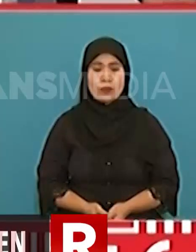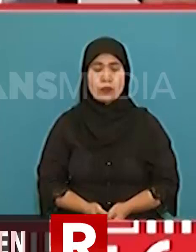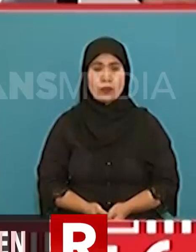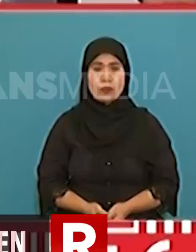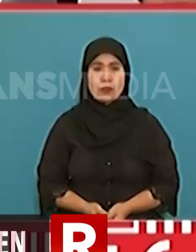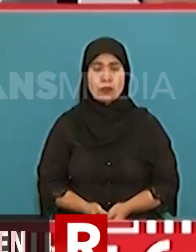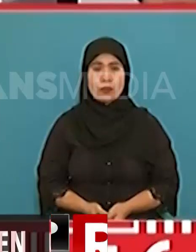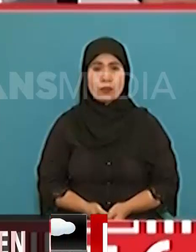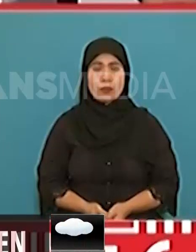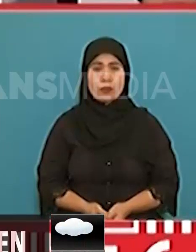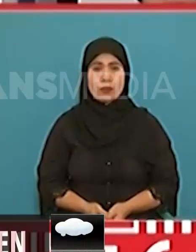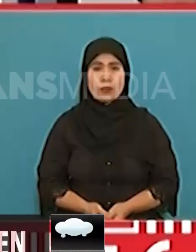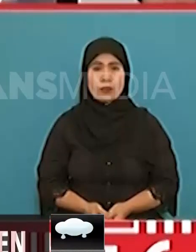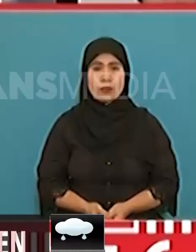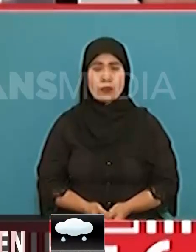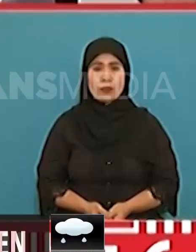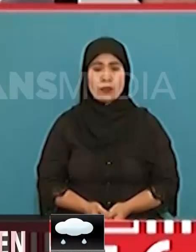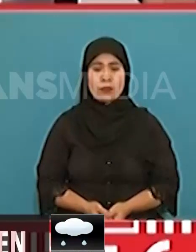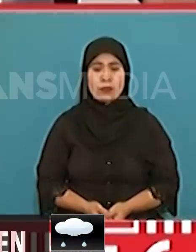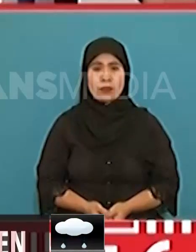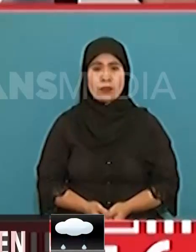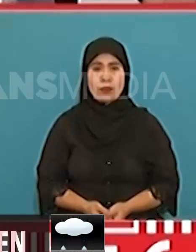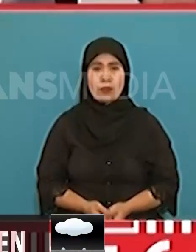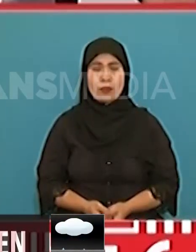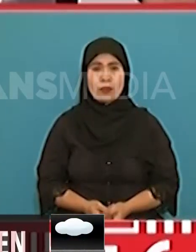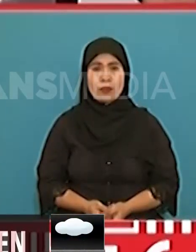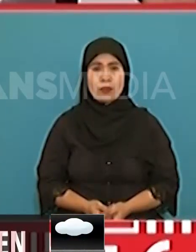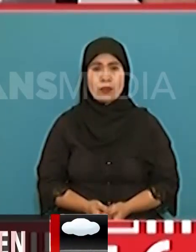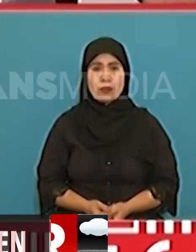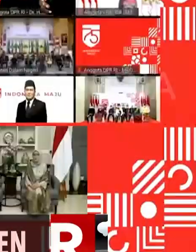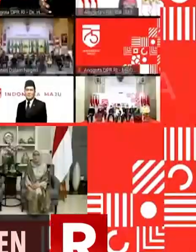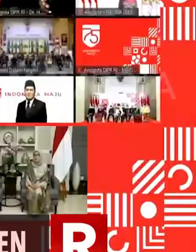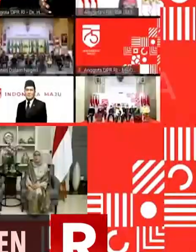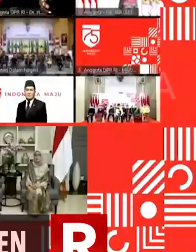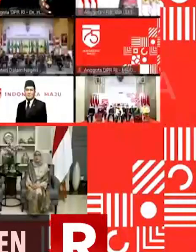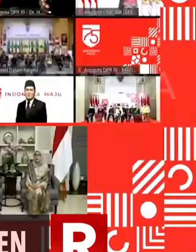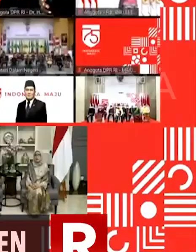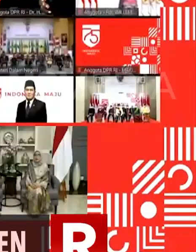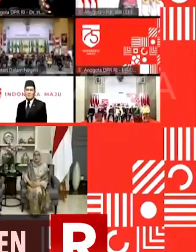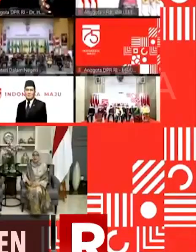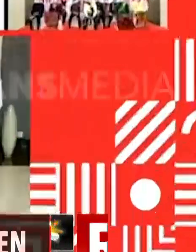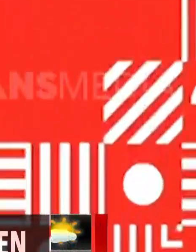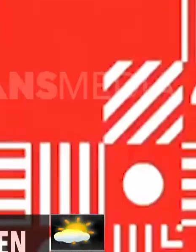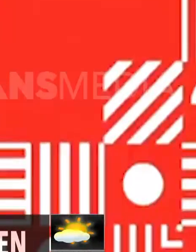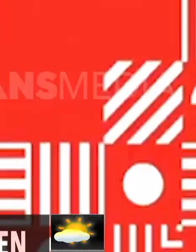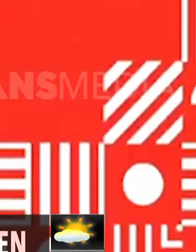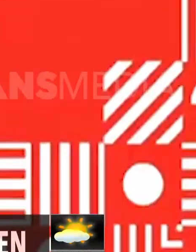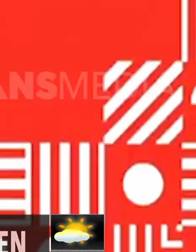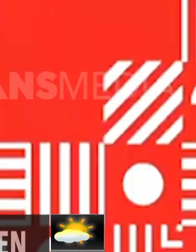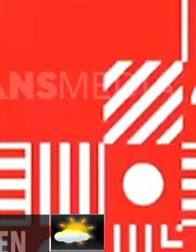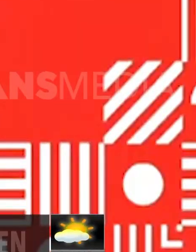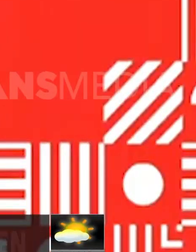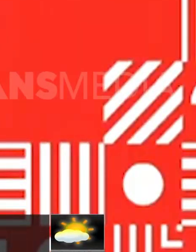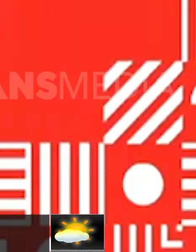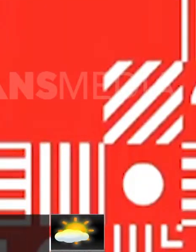tingkah lucu ini. Tak hanya itu, cucu JK yang lainnya juga tampak ikut duduk di pangkuan dan